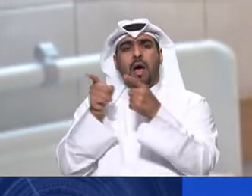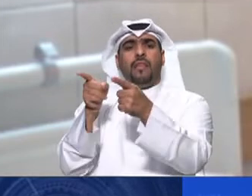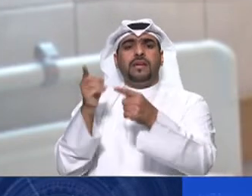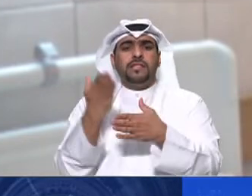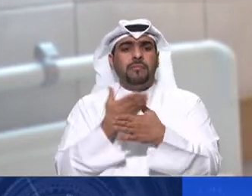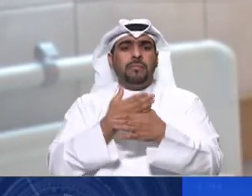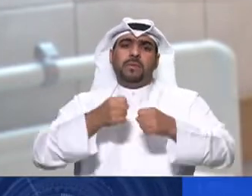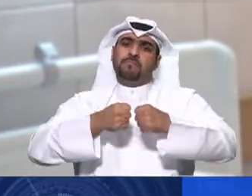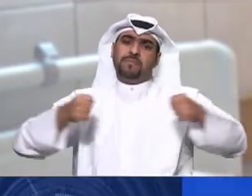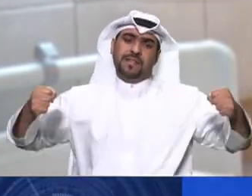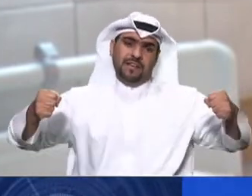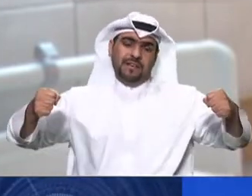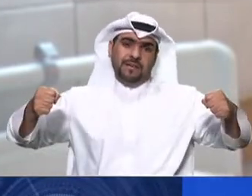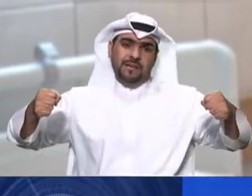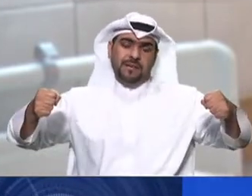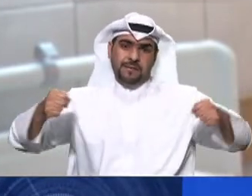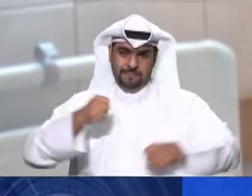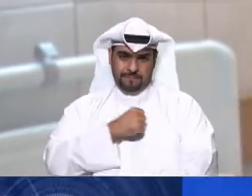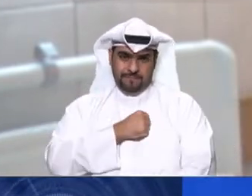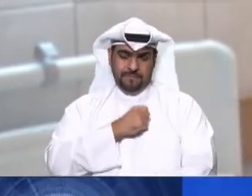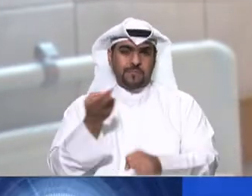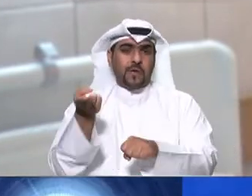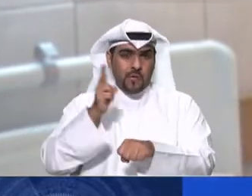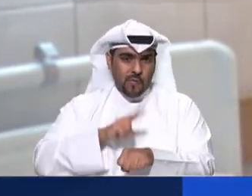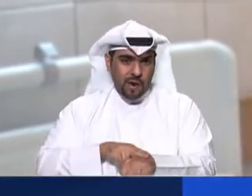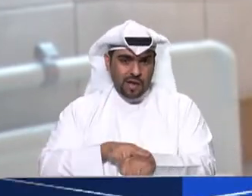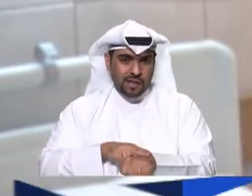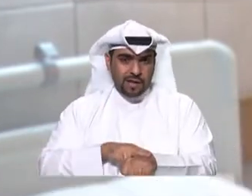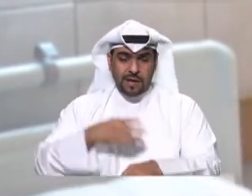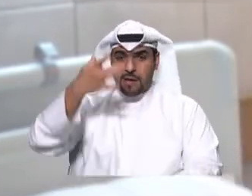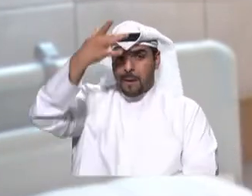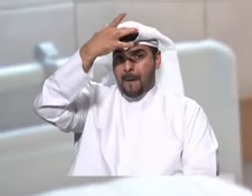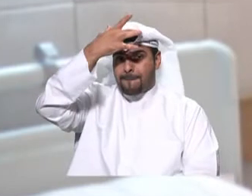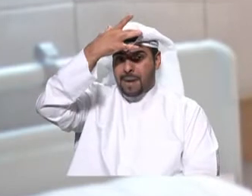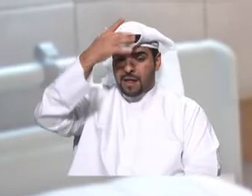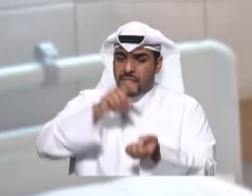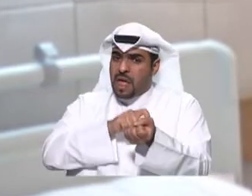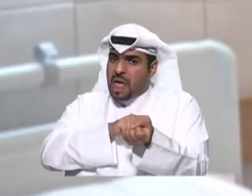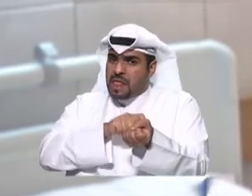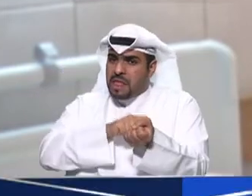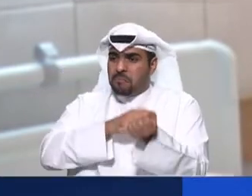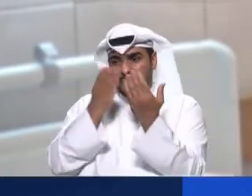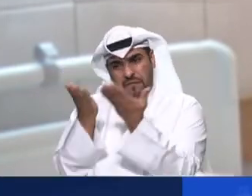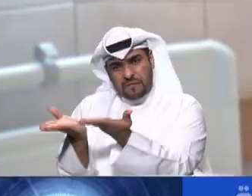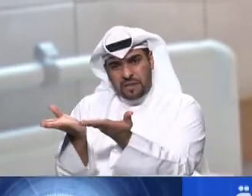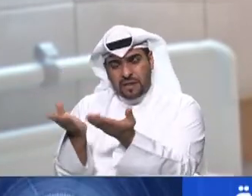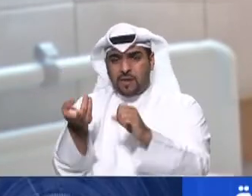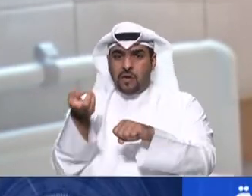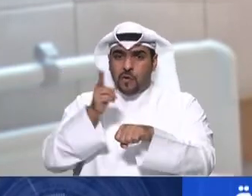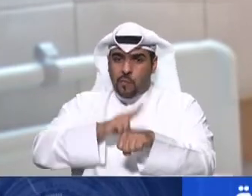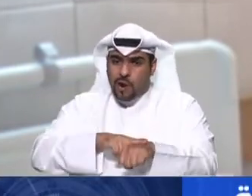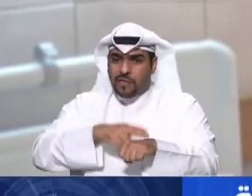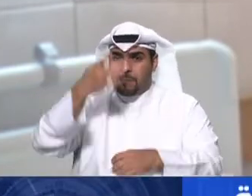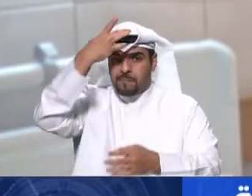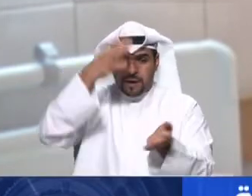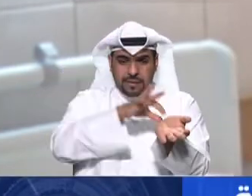فطبعا في أسباب أخرى ما ننكرها، اللي هي عمل وجود أمراض هرمونية، وجود أمراض جينية، وجود عوامل